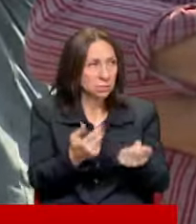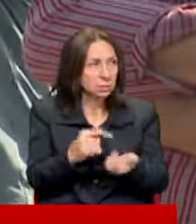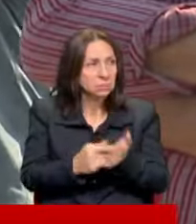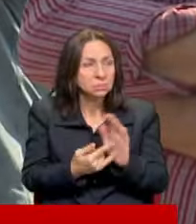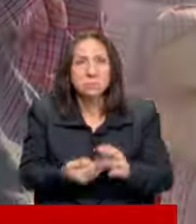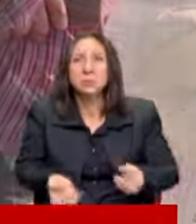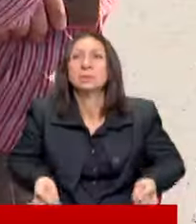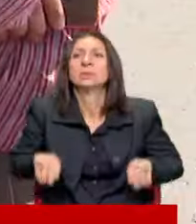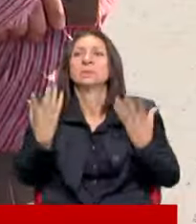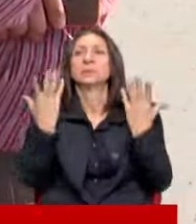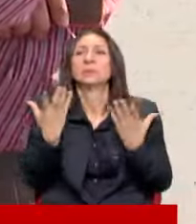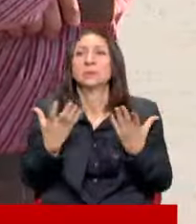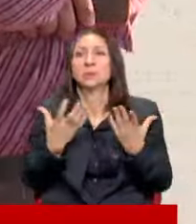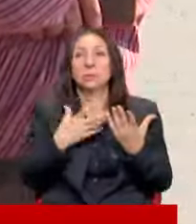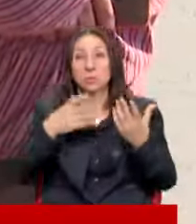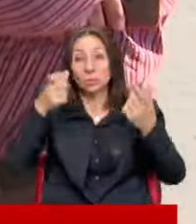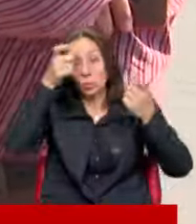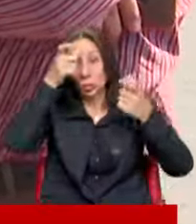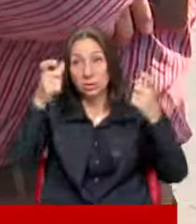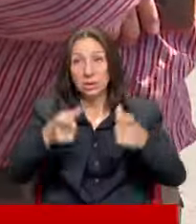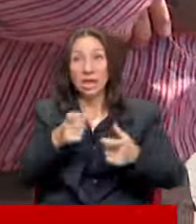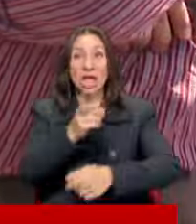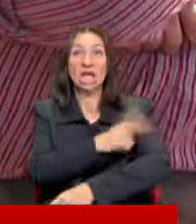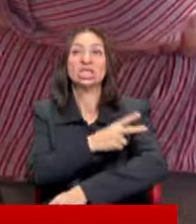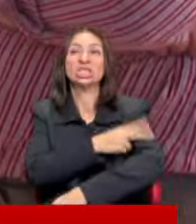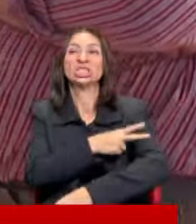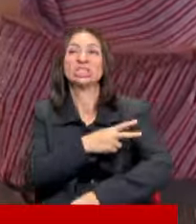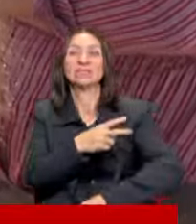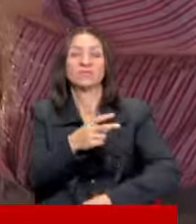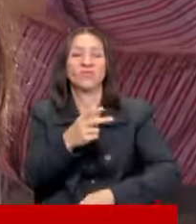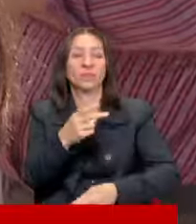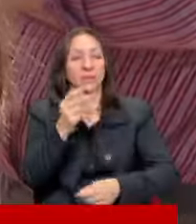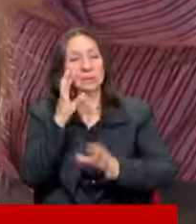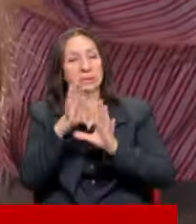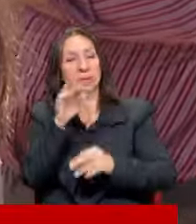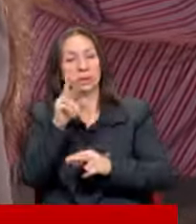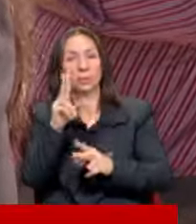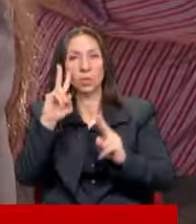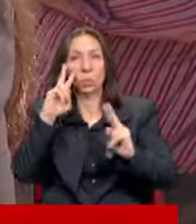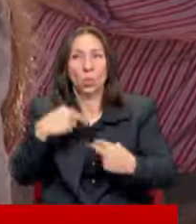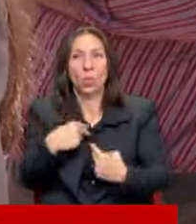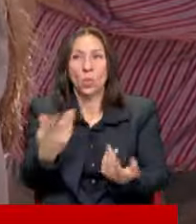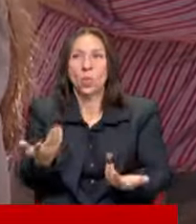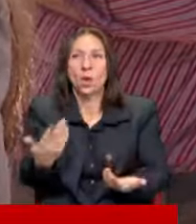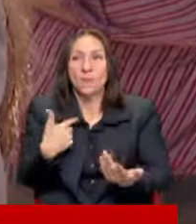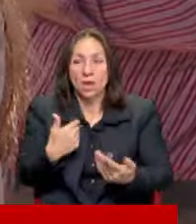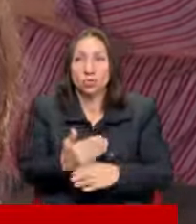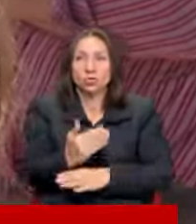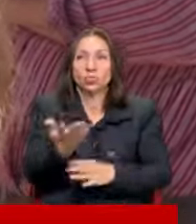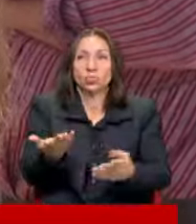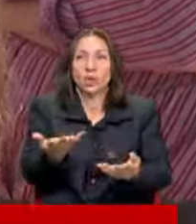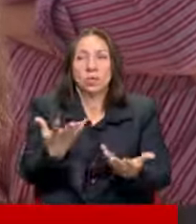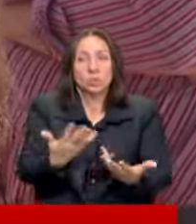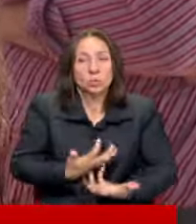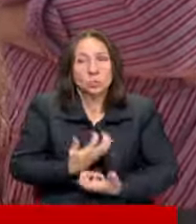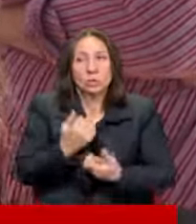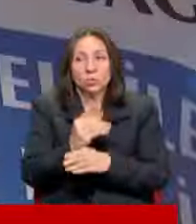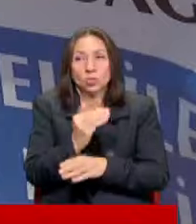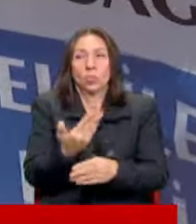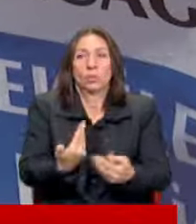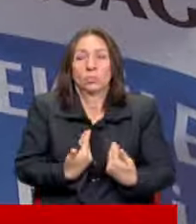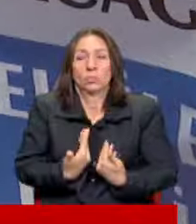geçinmek çok sıkıntılı kendi ülkemde ik sınıf vatandaş muamelesi görmüş gibi hissediyorum ve yaşıyoruz Yani bunu en acı bir şekilde